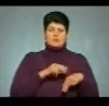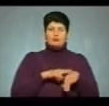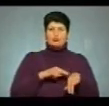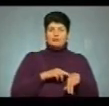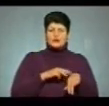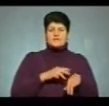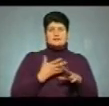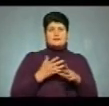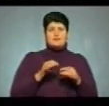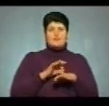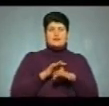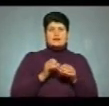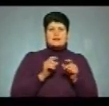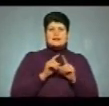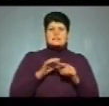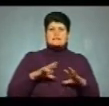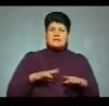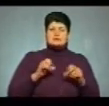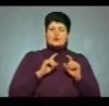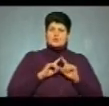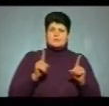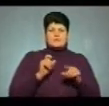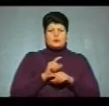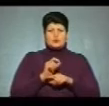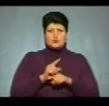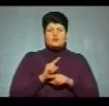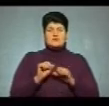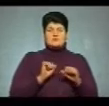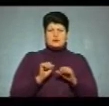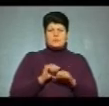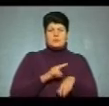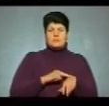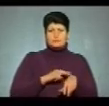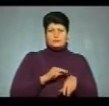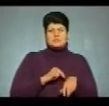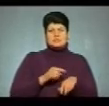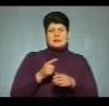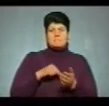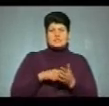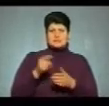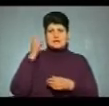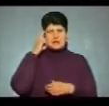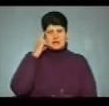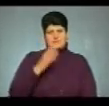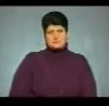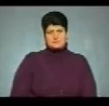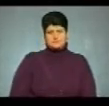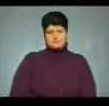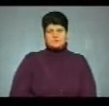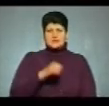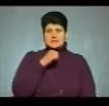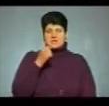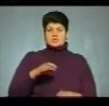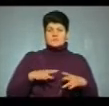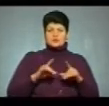проводили інспектори з особливих доручень відділу зв'язків з громадськістю департаменту патрульної поліції міста Києва. Старший